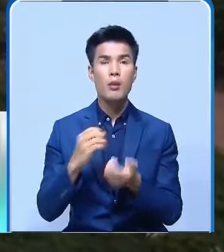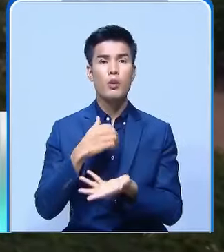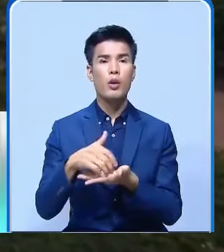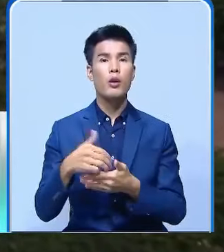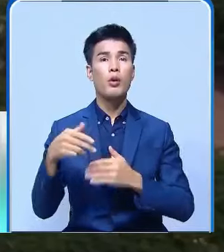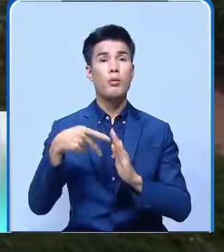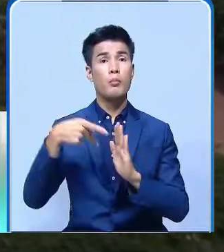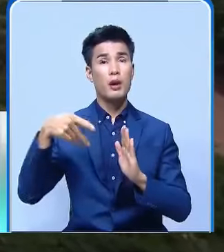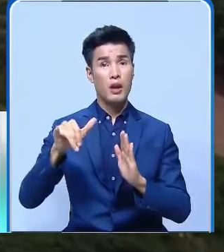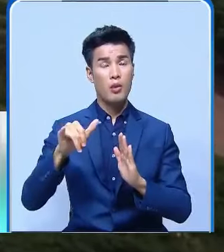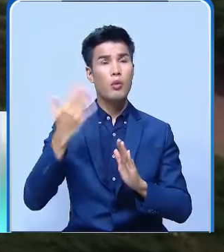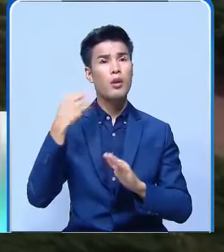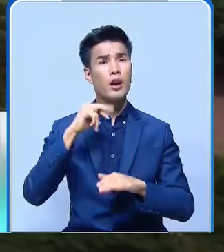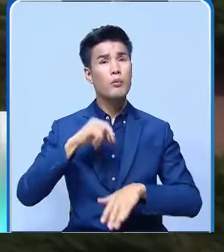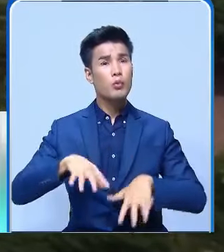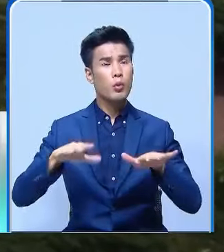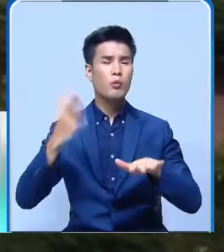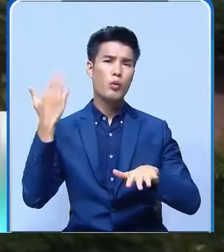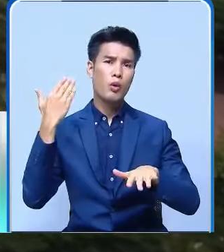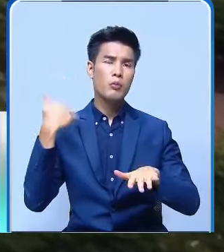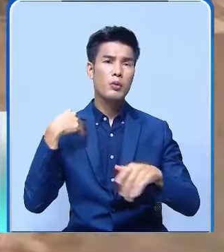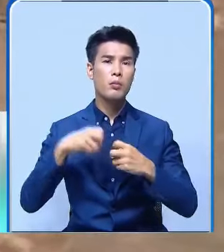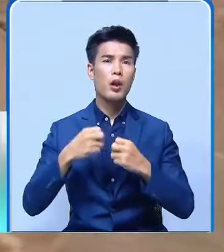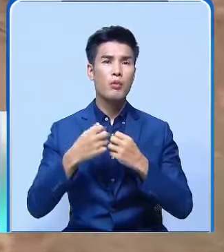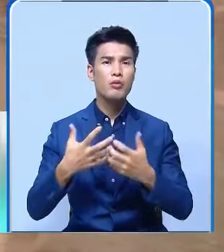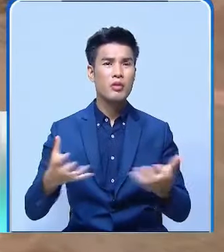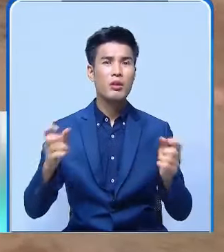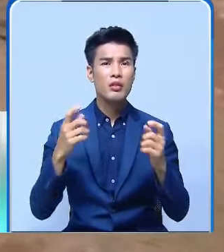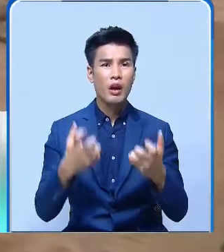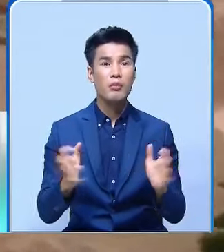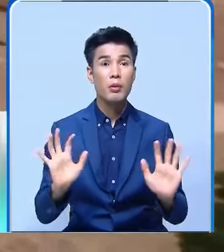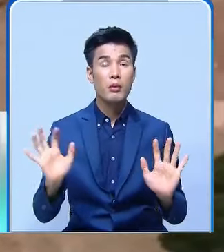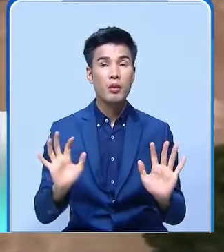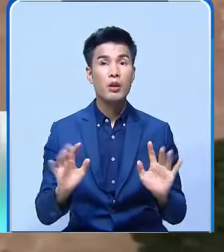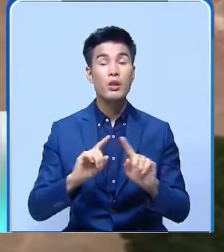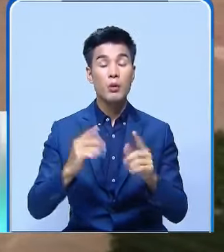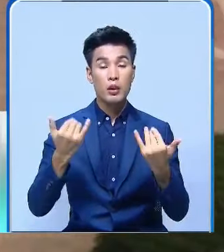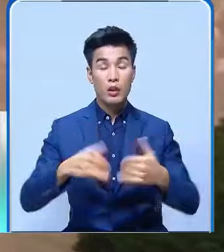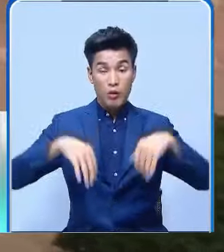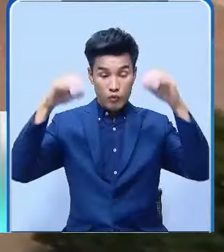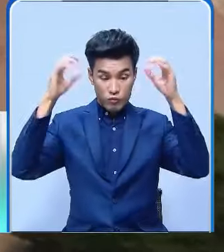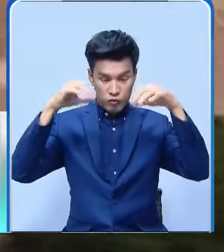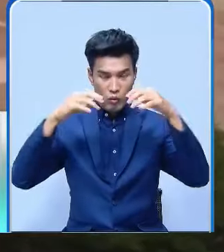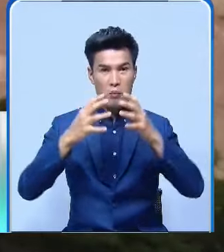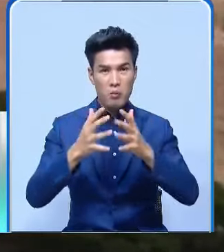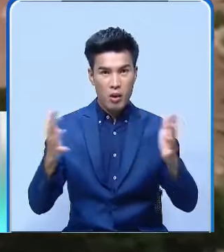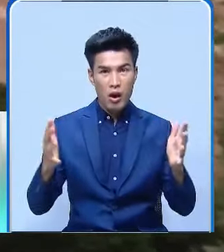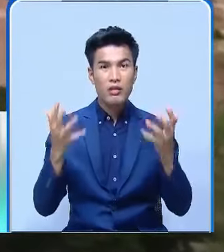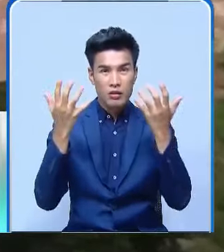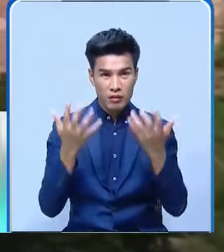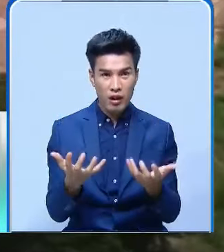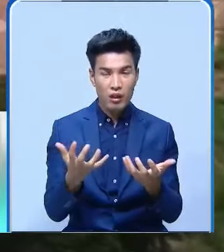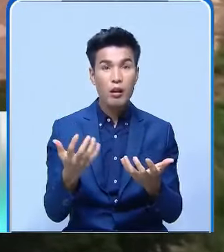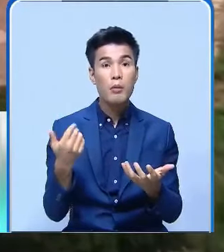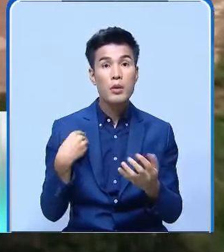เคยมีน้ำท่วมแต่น้ำท่วมครั้งก่อนๆมันไม่ได้เสียหายหนักเหมือนรอบนี้ฝนที่ตกลงมาเนี่ยมันหนักมากประกอบกับมันมี